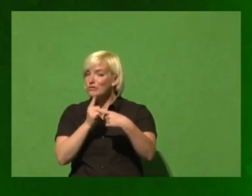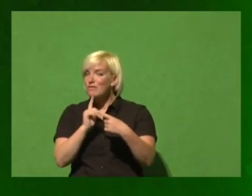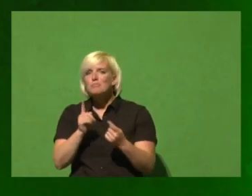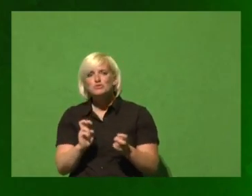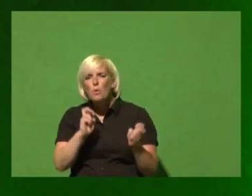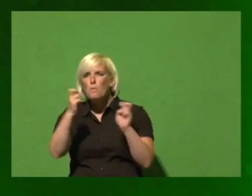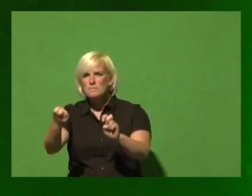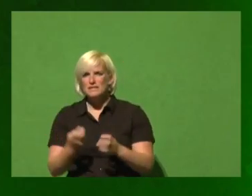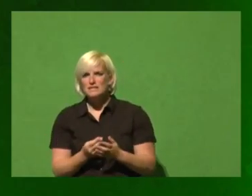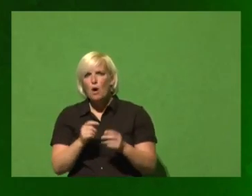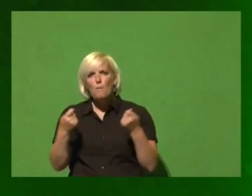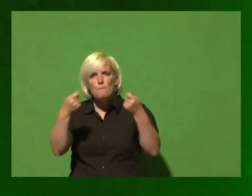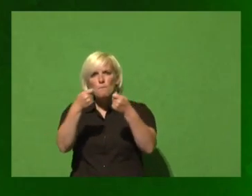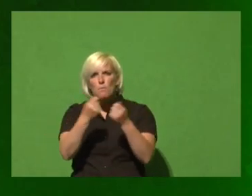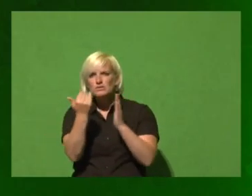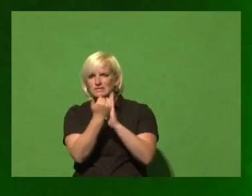ins Bundesgesetzblatt.